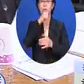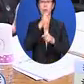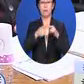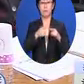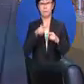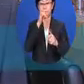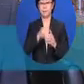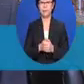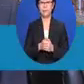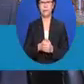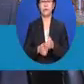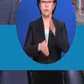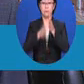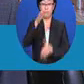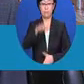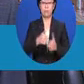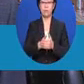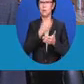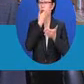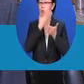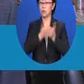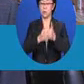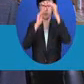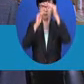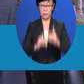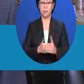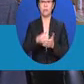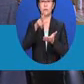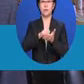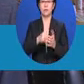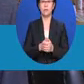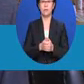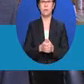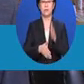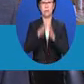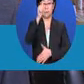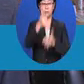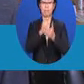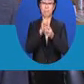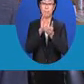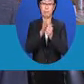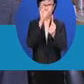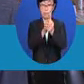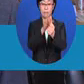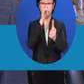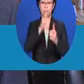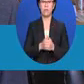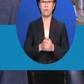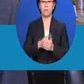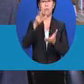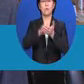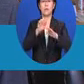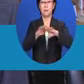있습니다. 우리 시에서 중요한 현안 사항에 대해서 우리 시장님께서 직접 주관하시면서